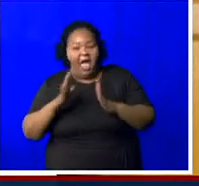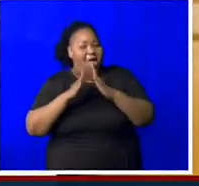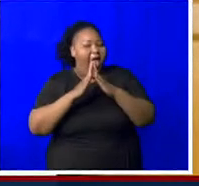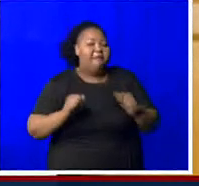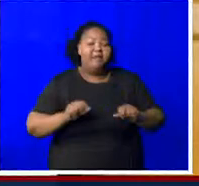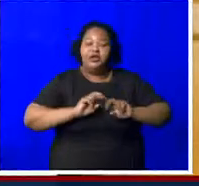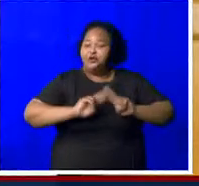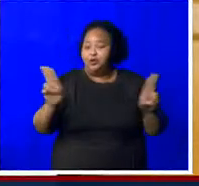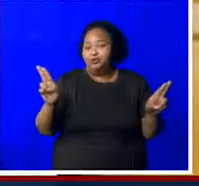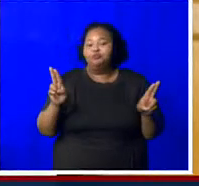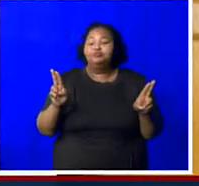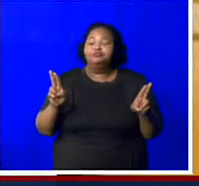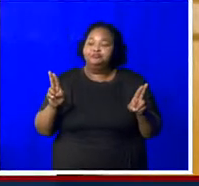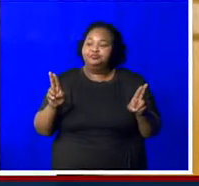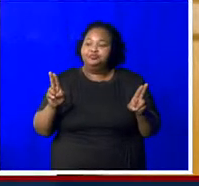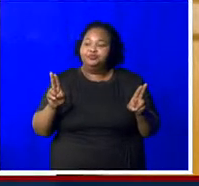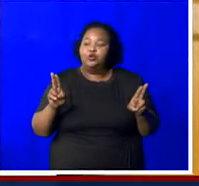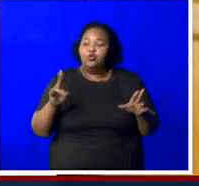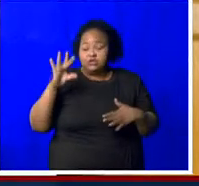So